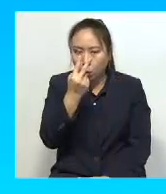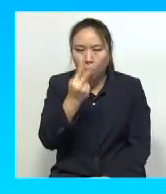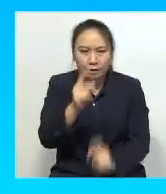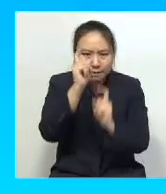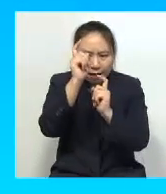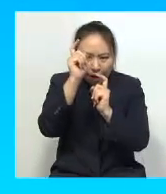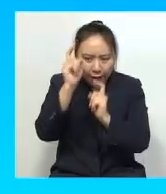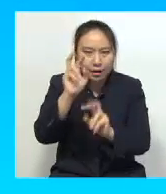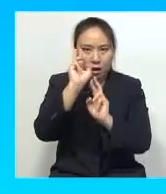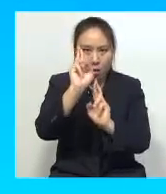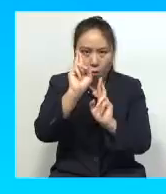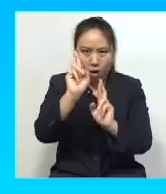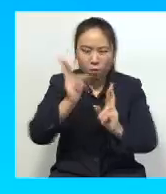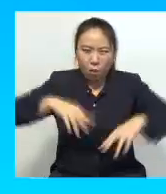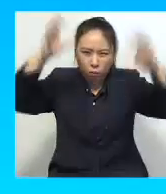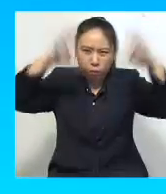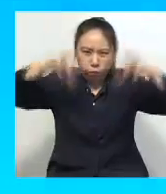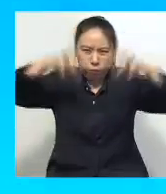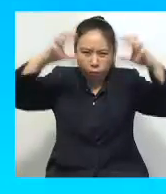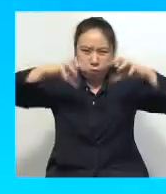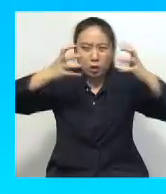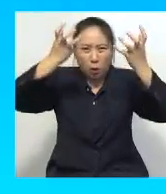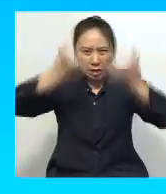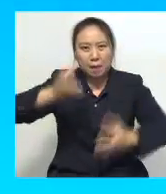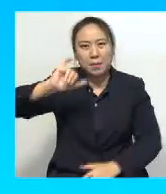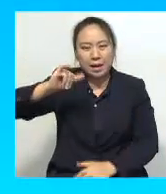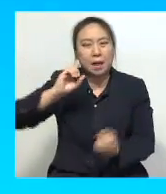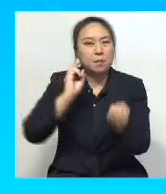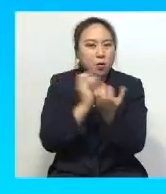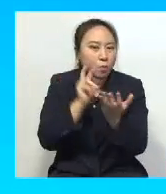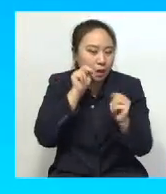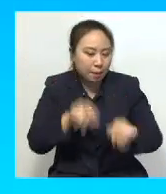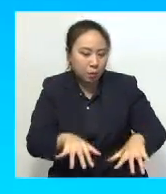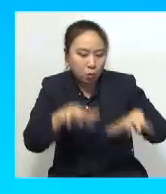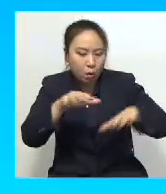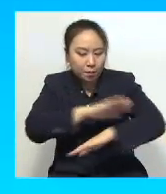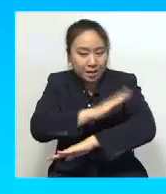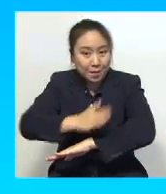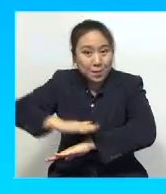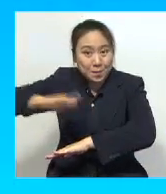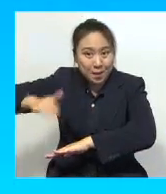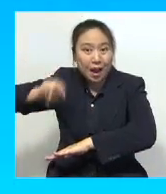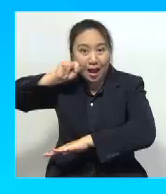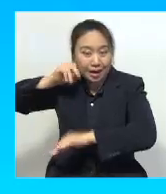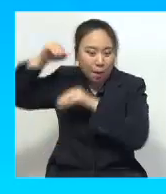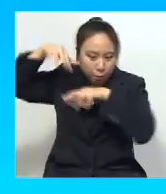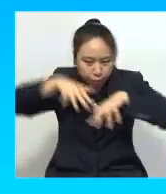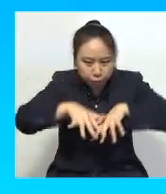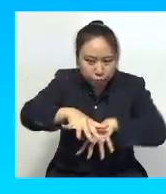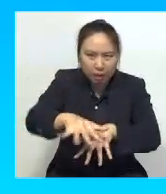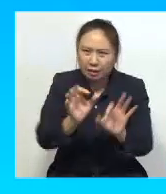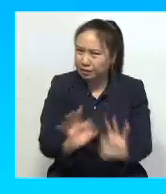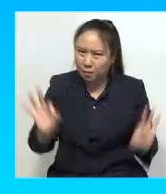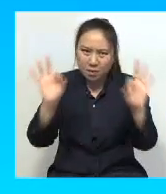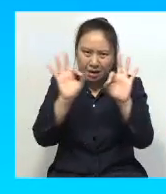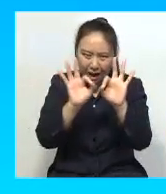งอัตลายจากฝนที่ตกหนักและฝนที่ตกสะสมาจทำใหเกิดนำทวมฉับพลานน้ำป่าไลหลาก โดยเฉพาะจังหวัดริมแ่